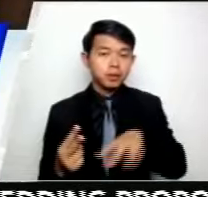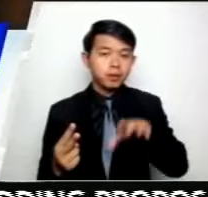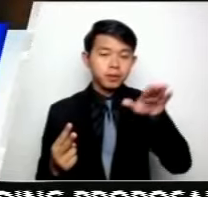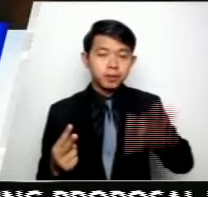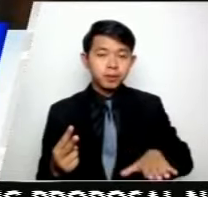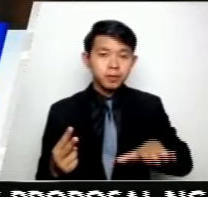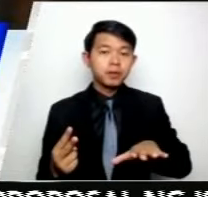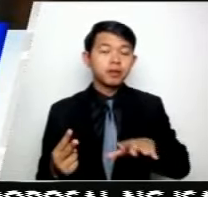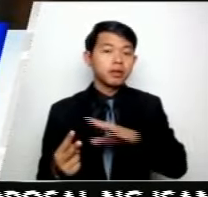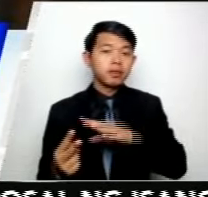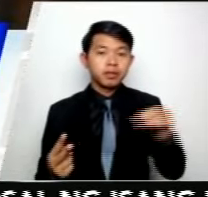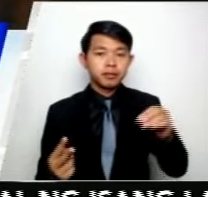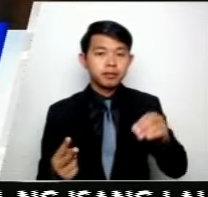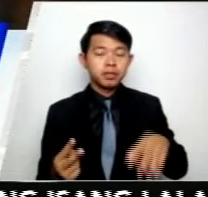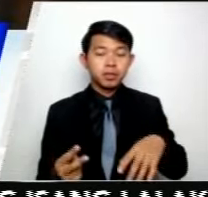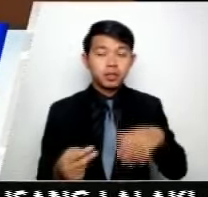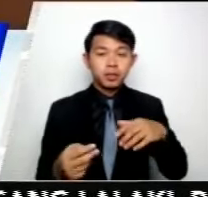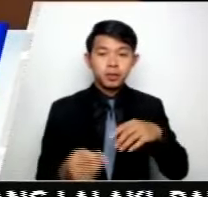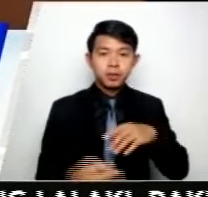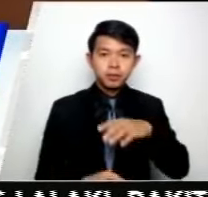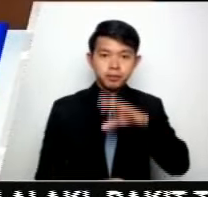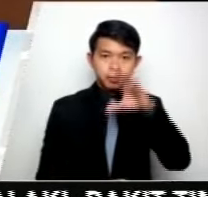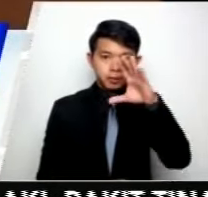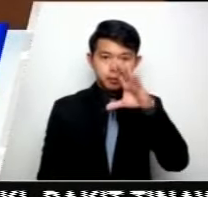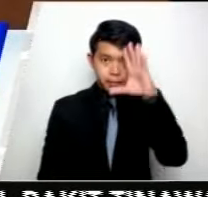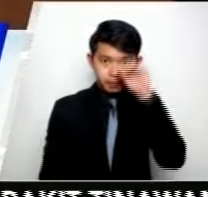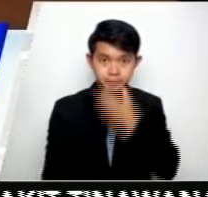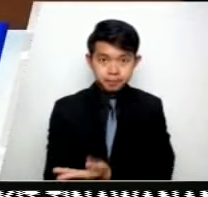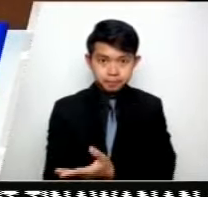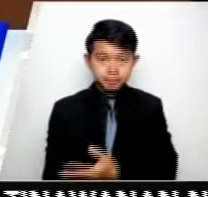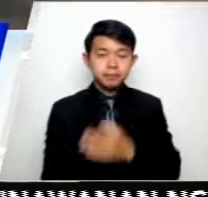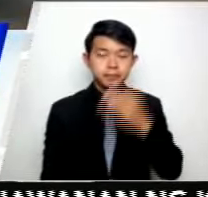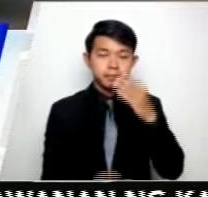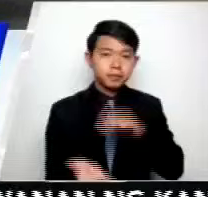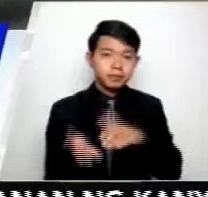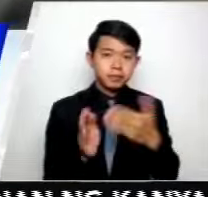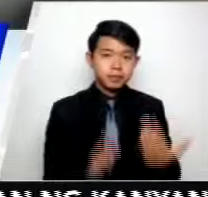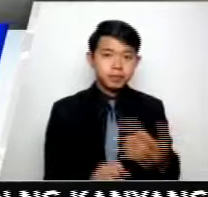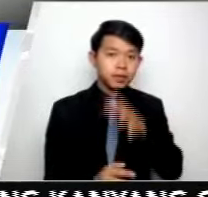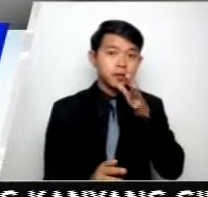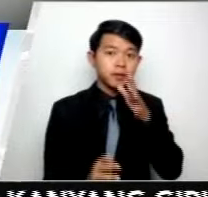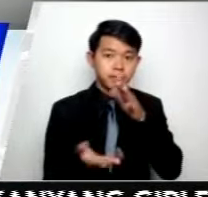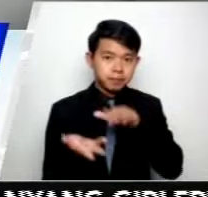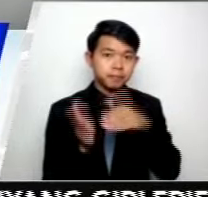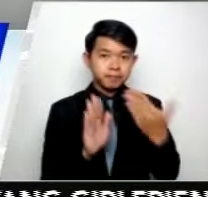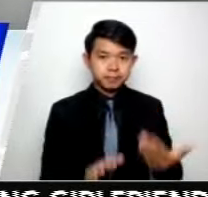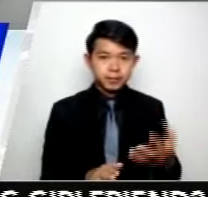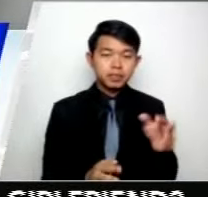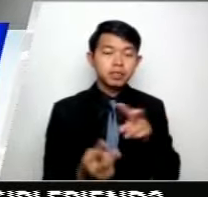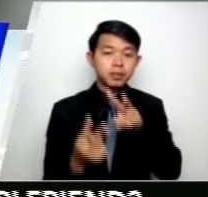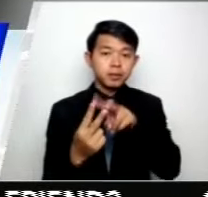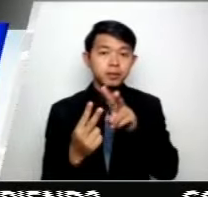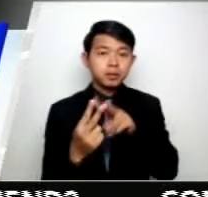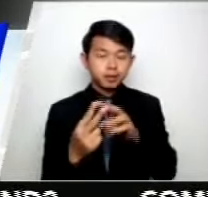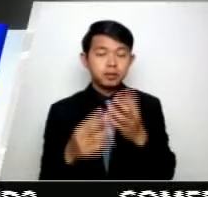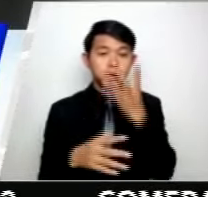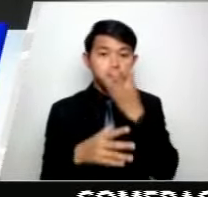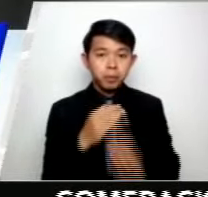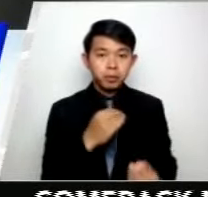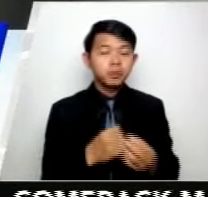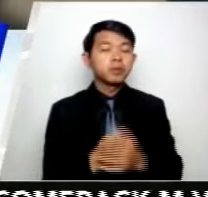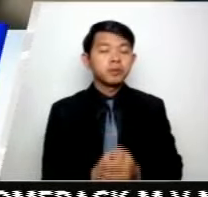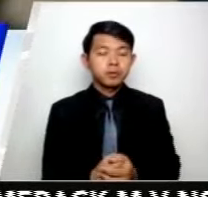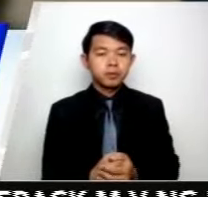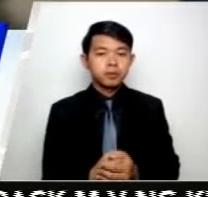Duguan ng binatilyo habang nakahiga sa kama. Nasa sahig naman ang ina niya. Dead on arrival sa ospital ang binatilyo habang kritikal ang kanyang